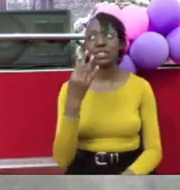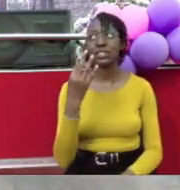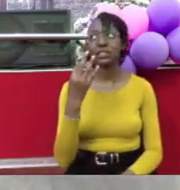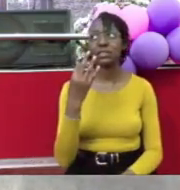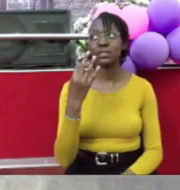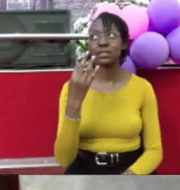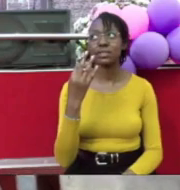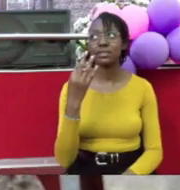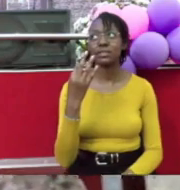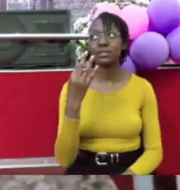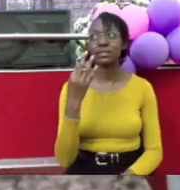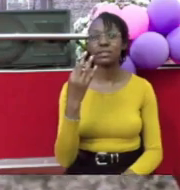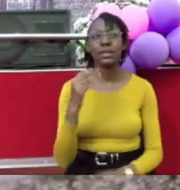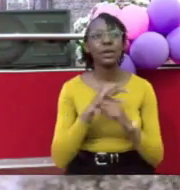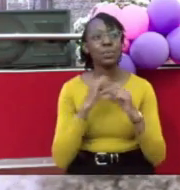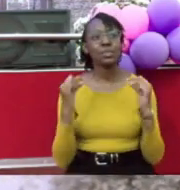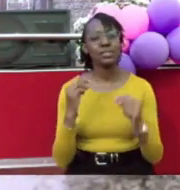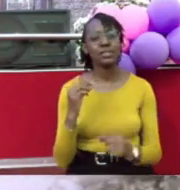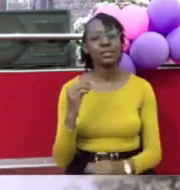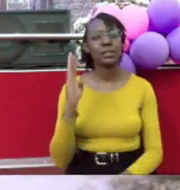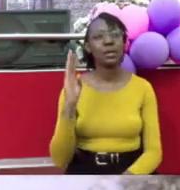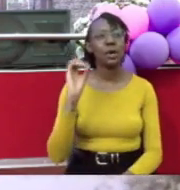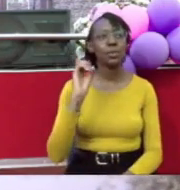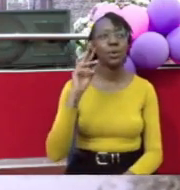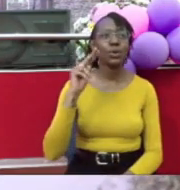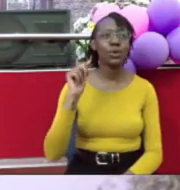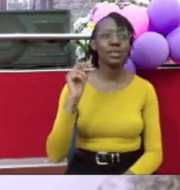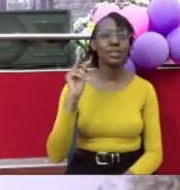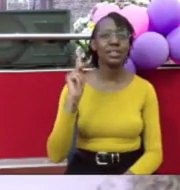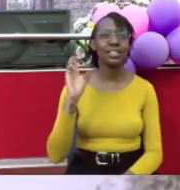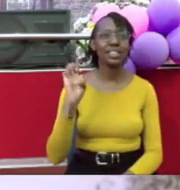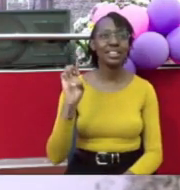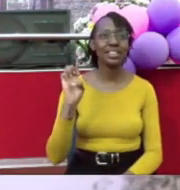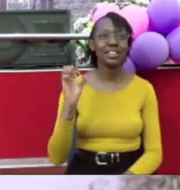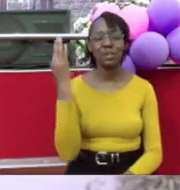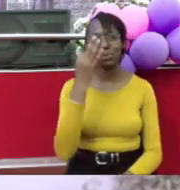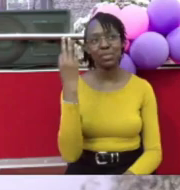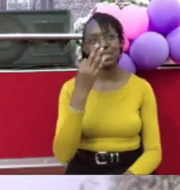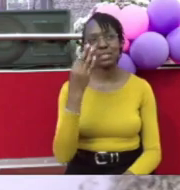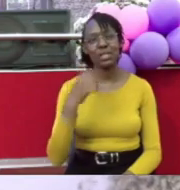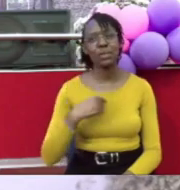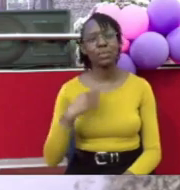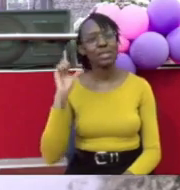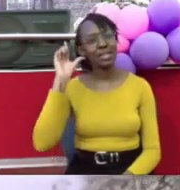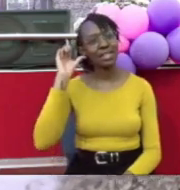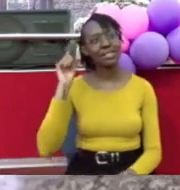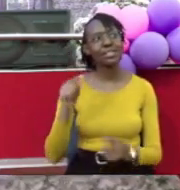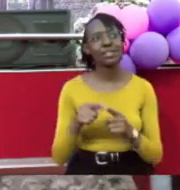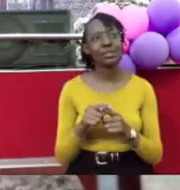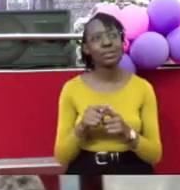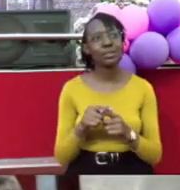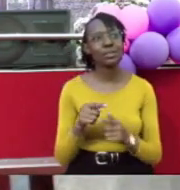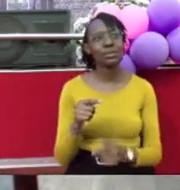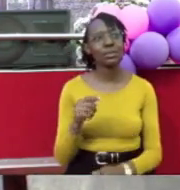just radios. Aha, Bonke alikuwa anahubiri Nakuru wakati watu walikuwa tuna radio. I was listening to the radio. Nalikuwa nasikiza radio. Then